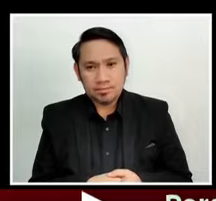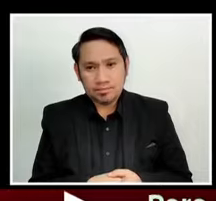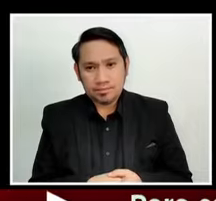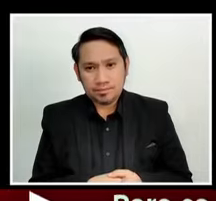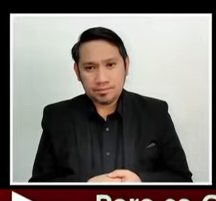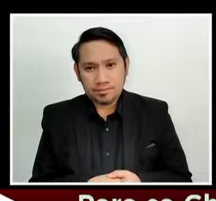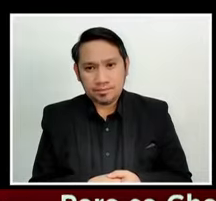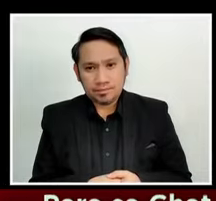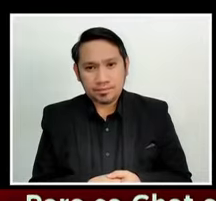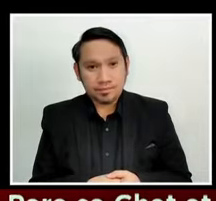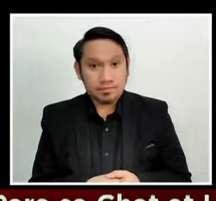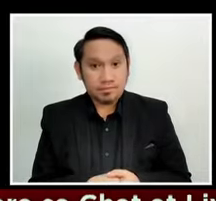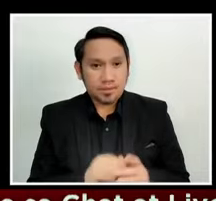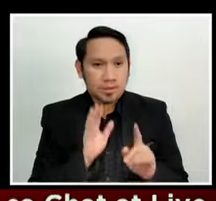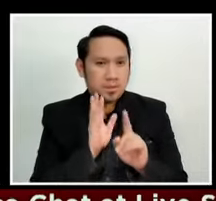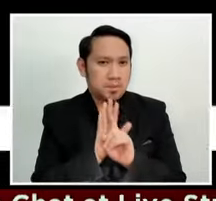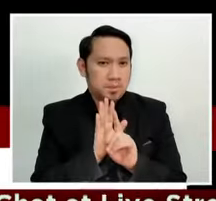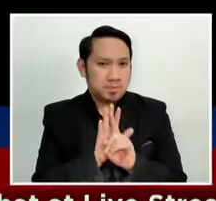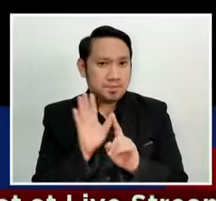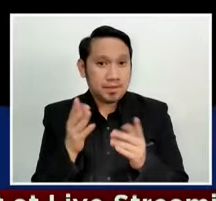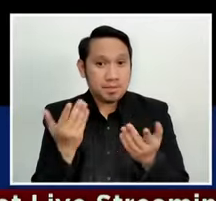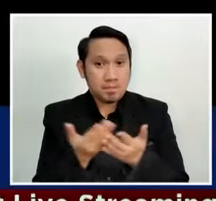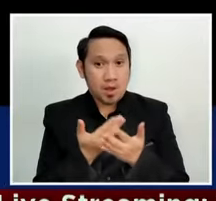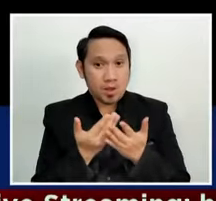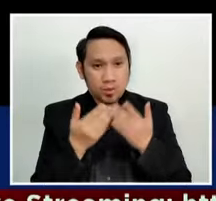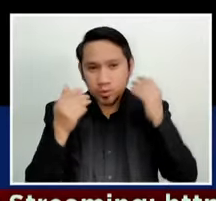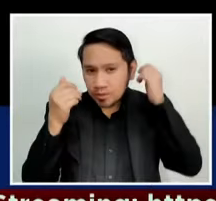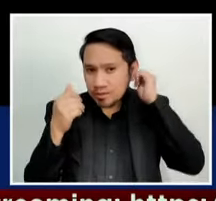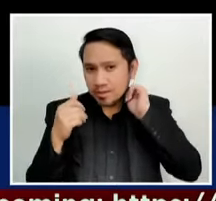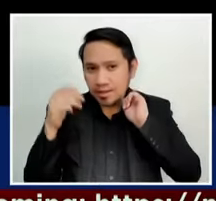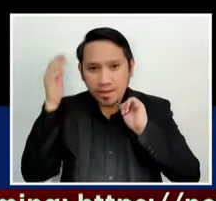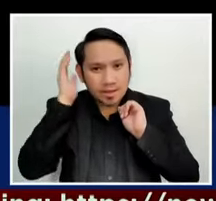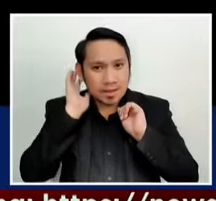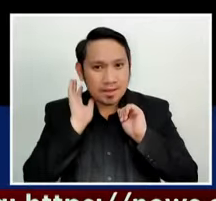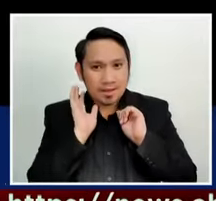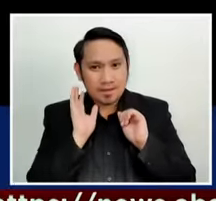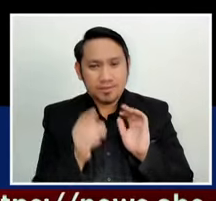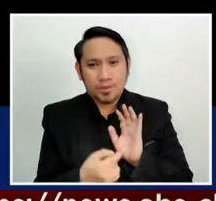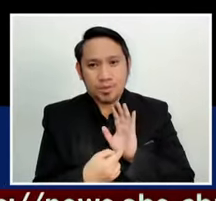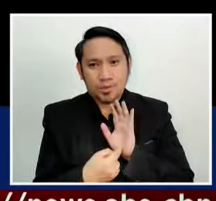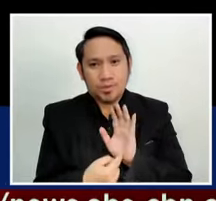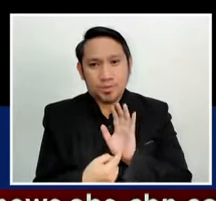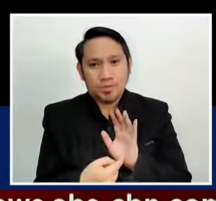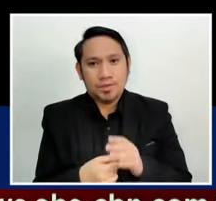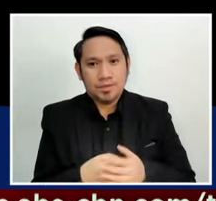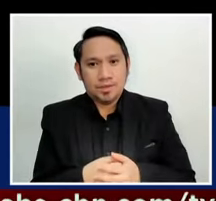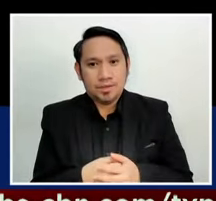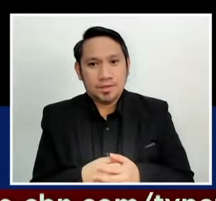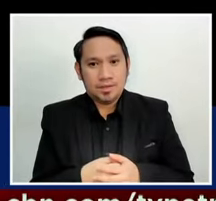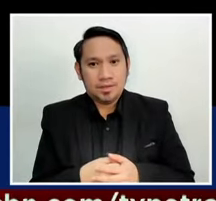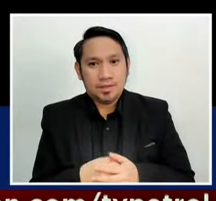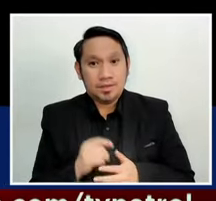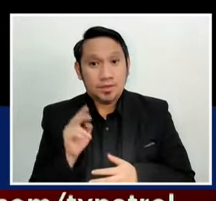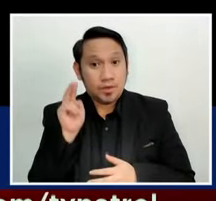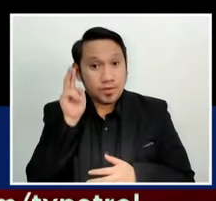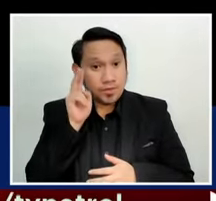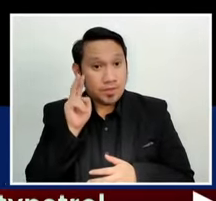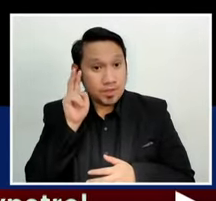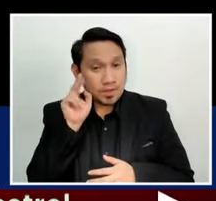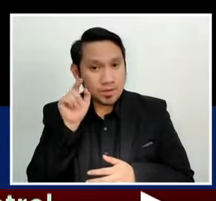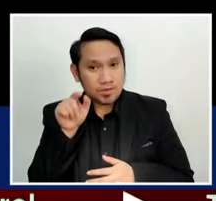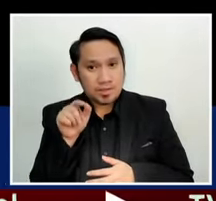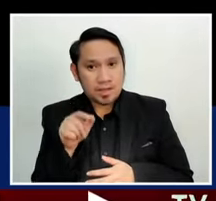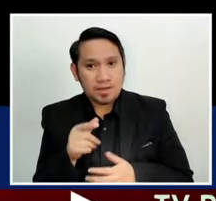Patok sa netizens ang new hairdo reveal ni Andrea Brillantes. Ibinahagi ng senior high actress ang video ng reaksyon ng kanyang